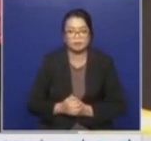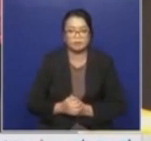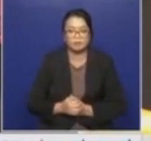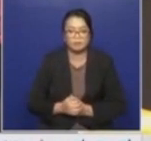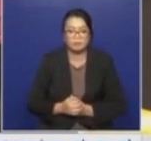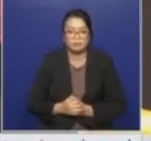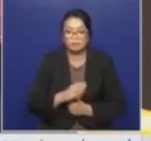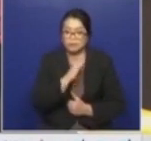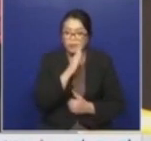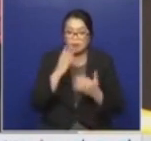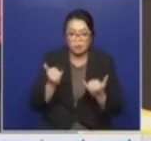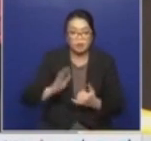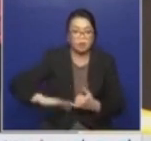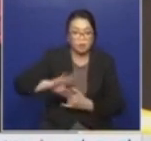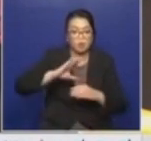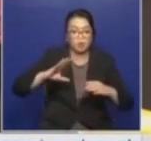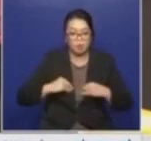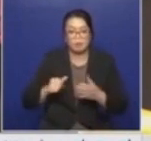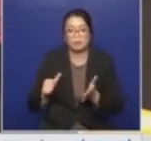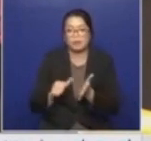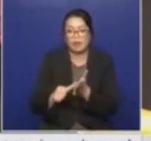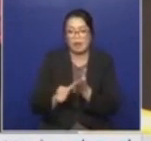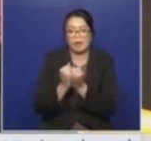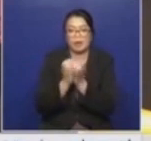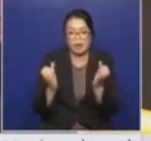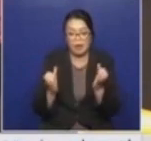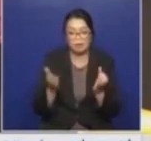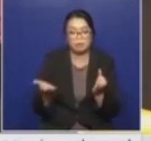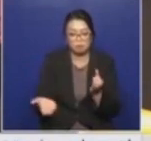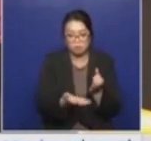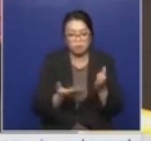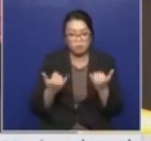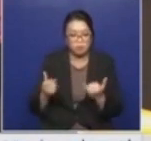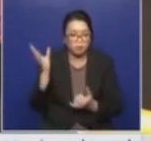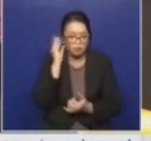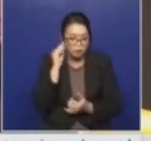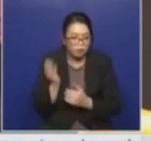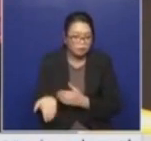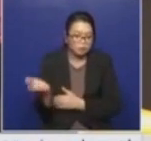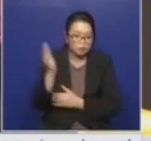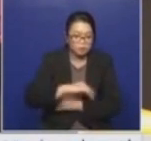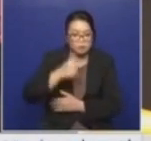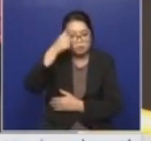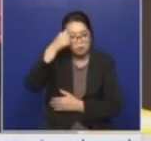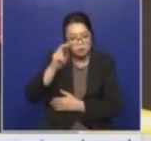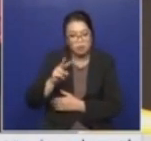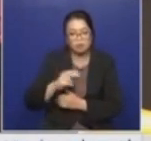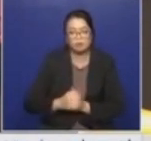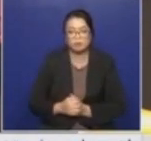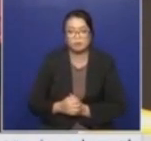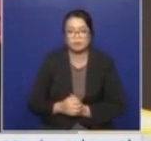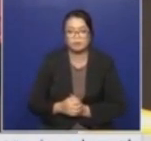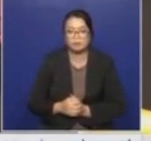อย่างยิ่งหลายๆท่านนะครับผมได้ฟังมาเกือบจะวันนี้เป็นวัน